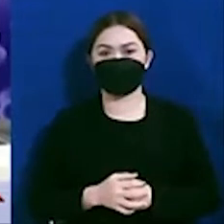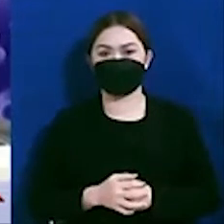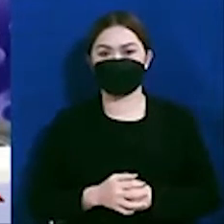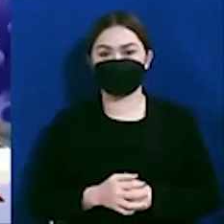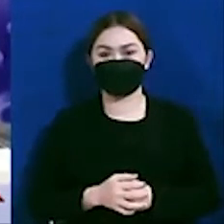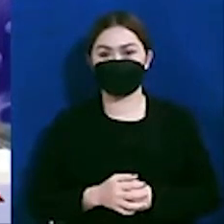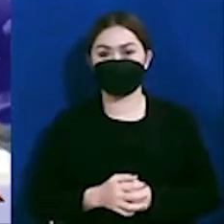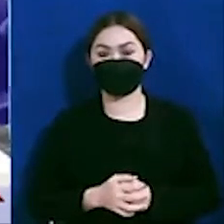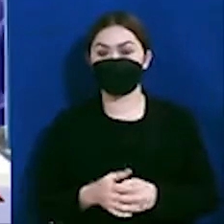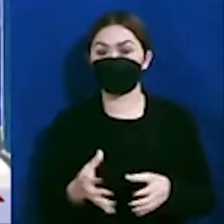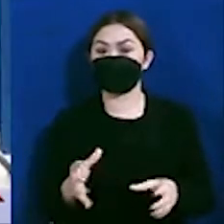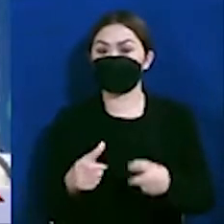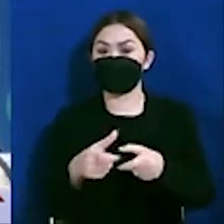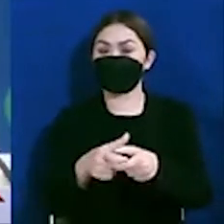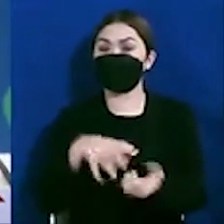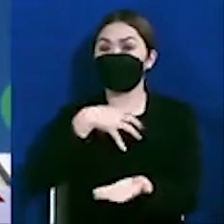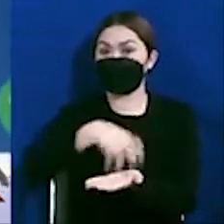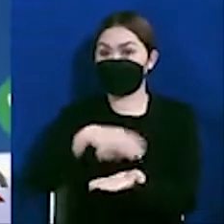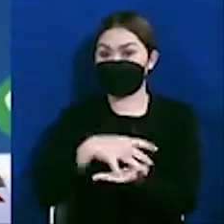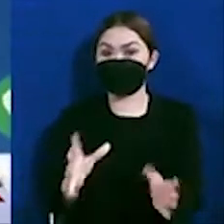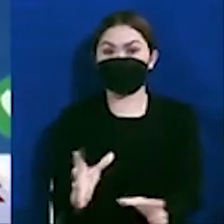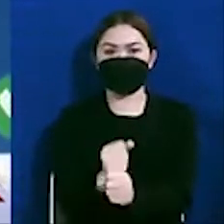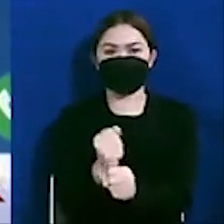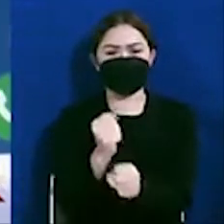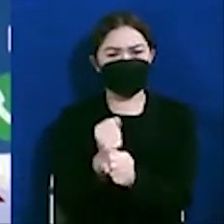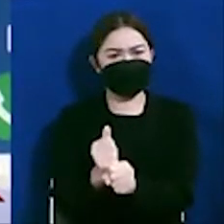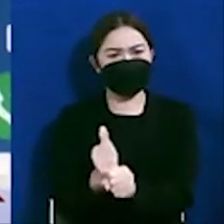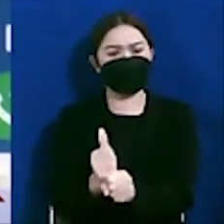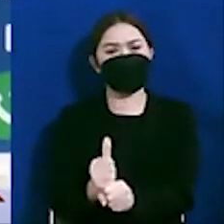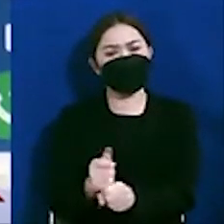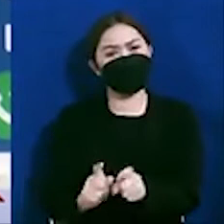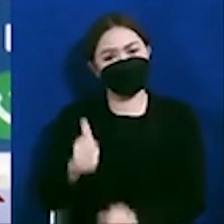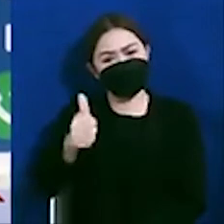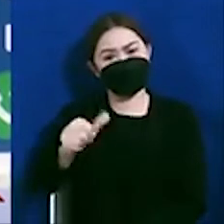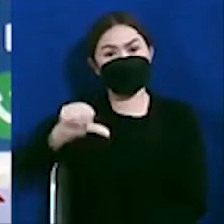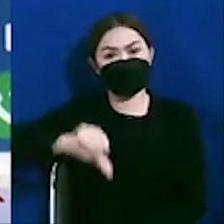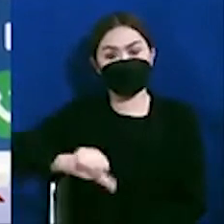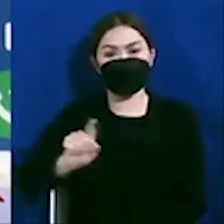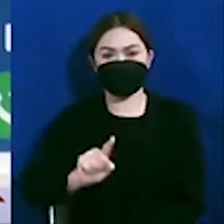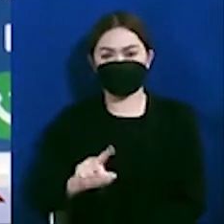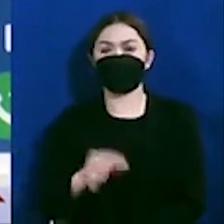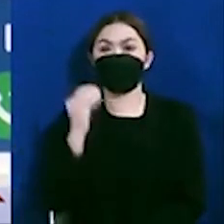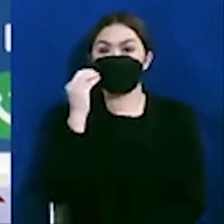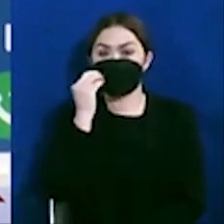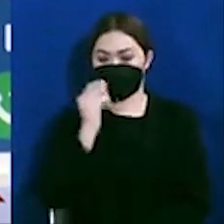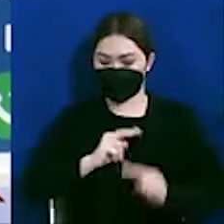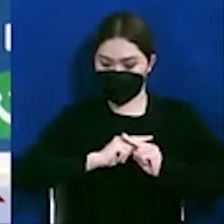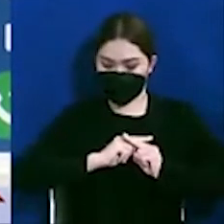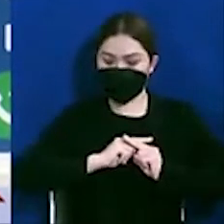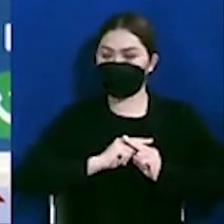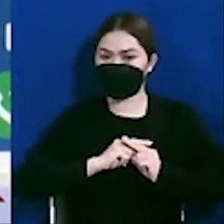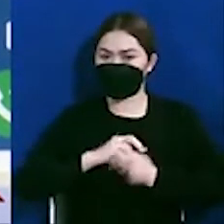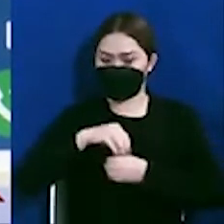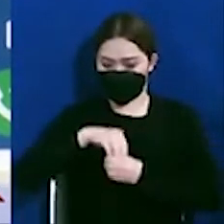รายงานความก้าวหน้านะครับในเรื่องของการทำโฮมไอ searcaนหรือการแยกกับตัวที่บ้าน